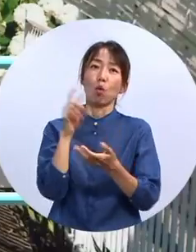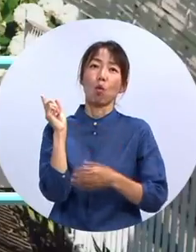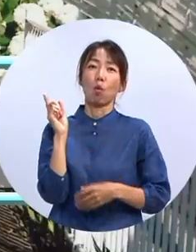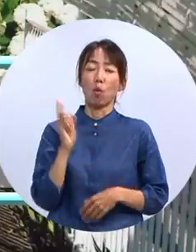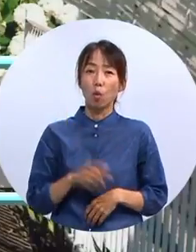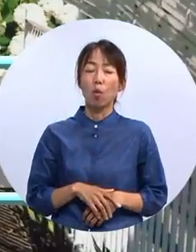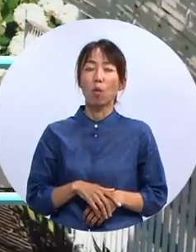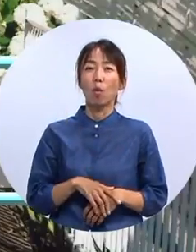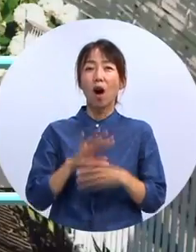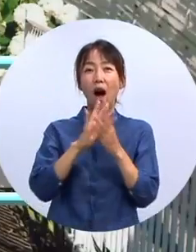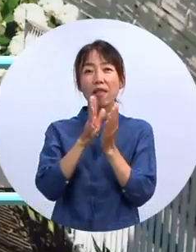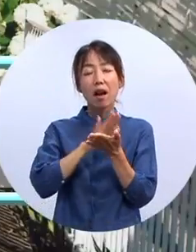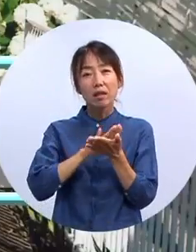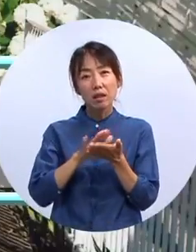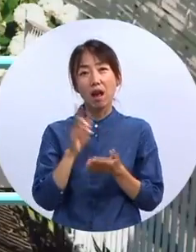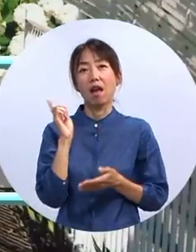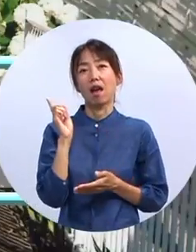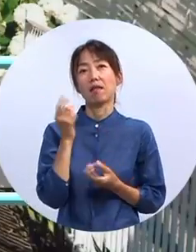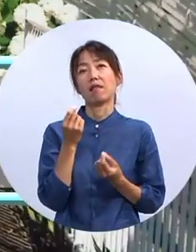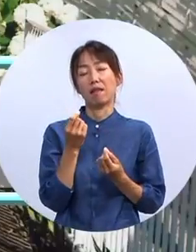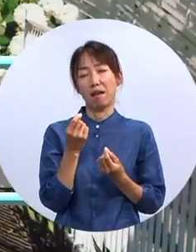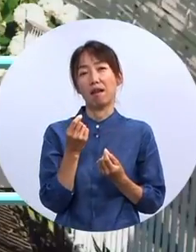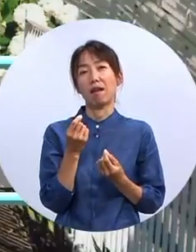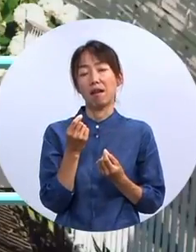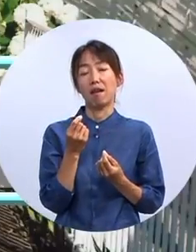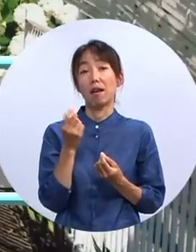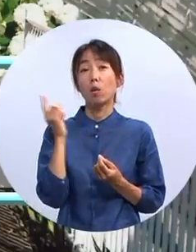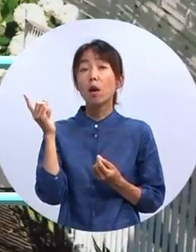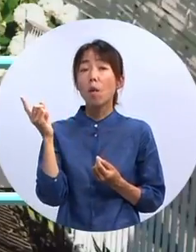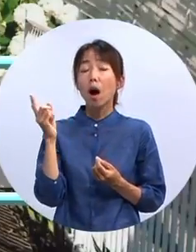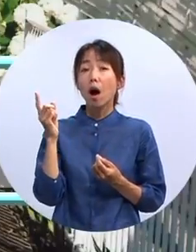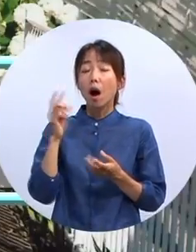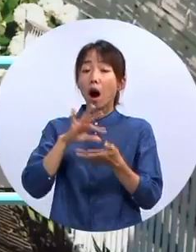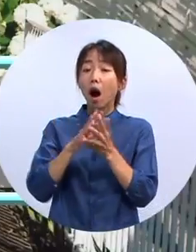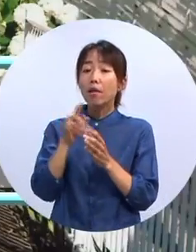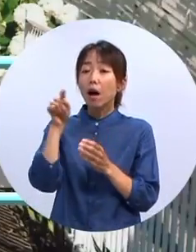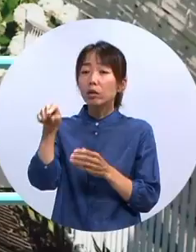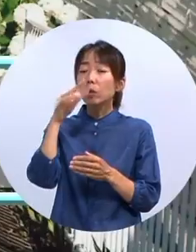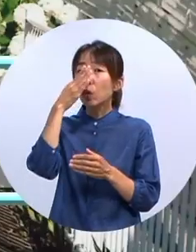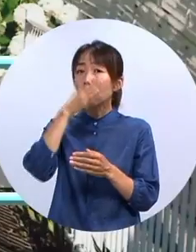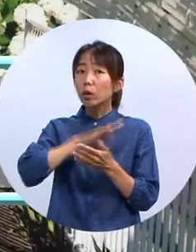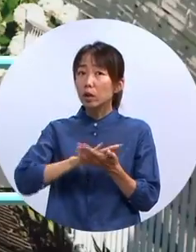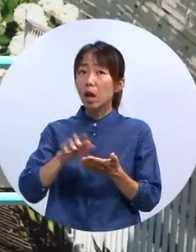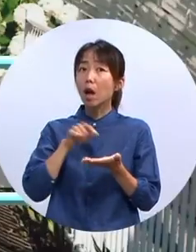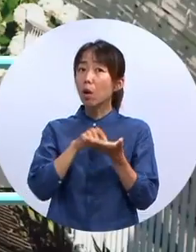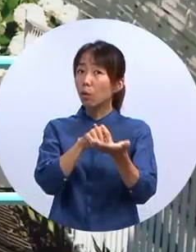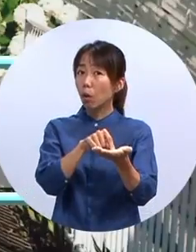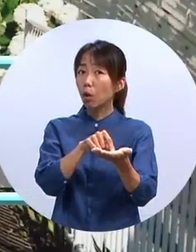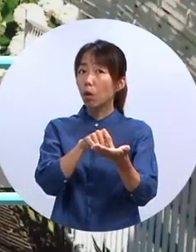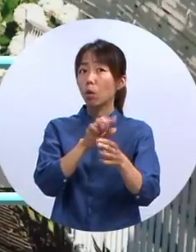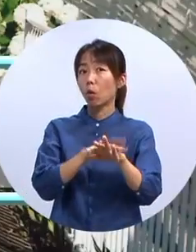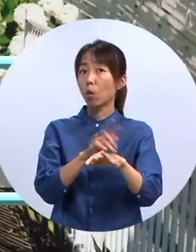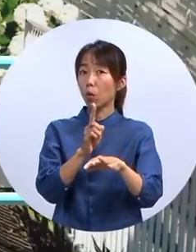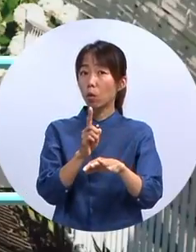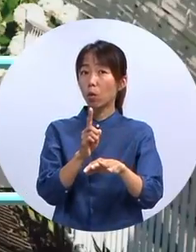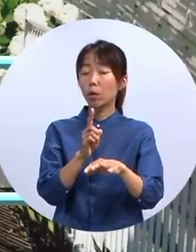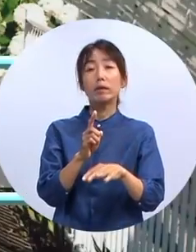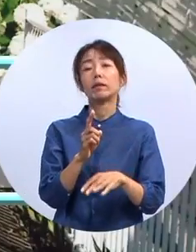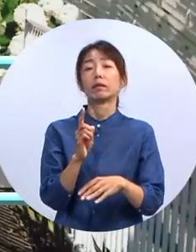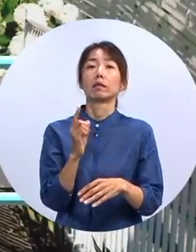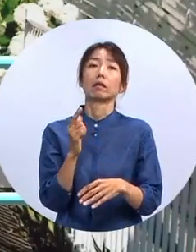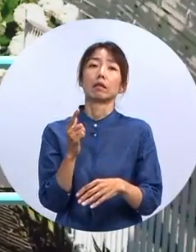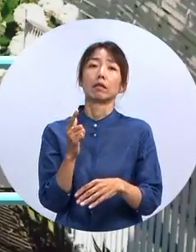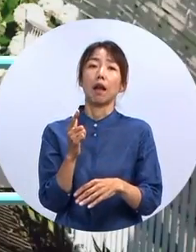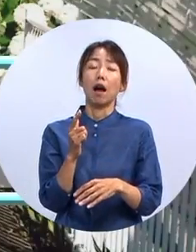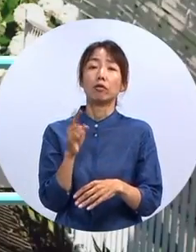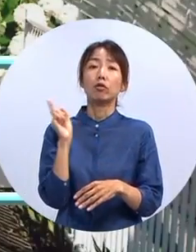ね。 そうですね、 これはあそこの花壇綺麗でしたよというのを応募するものなんですか？ いえ、こちらは